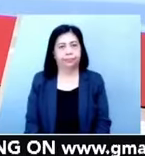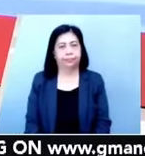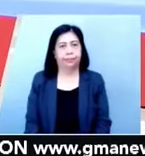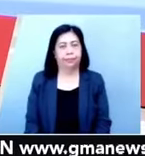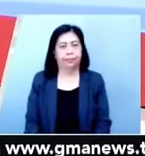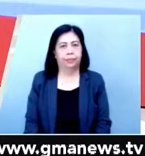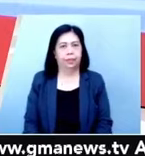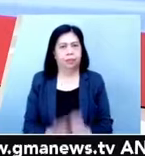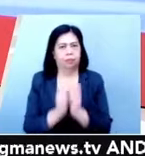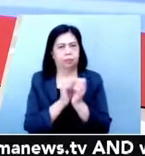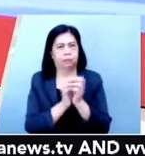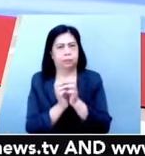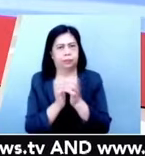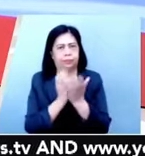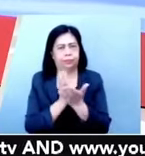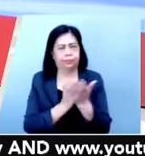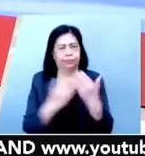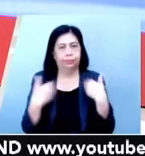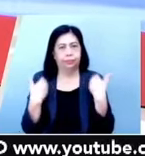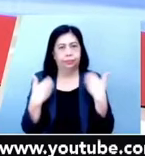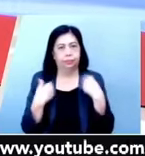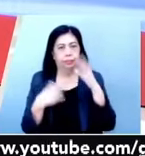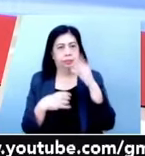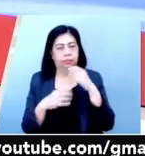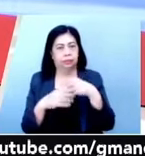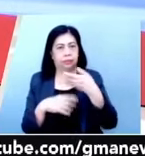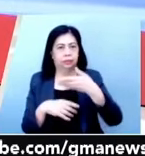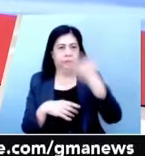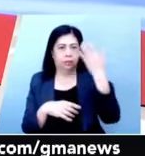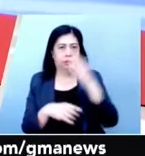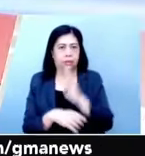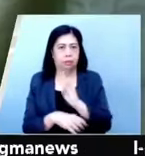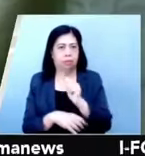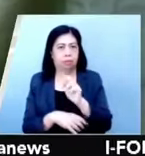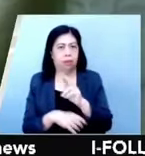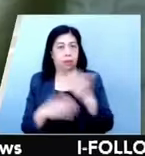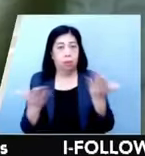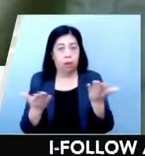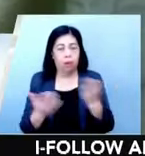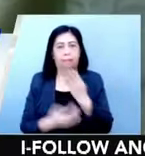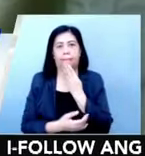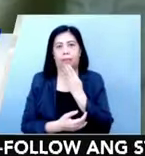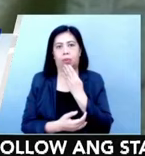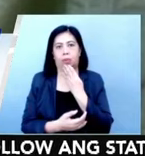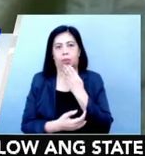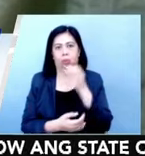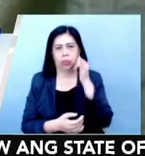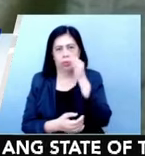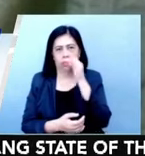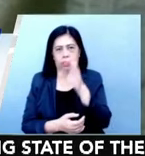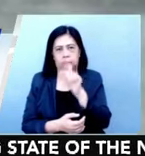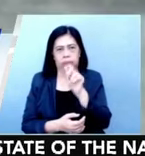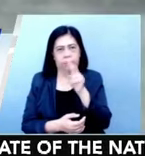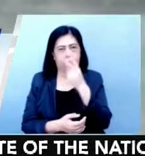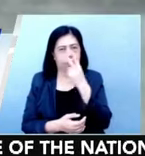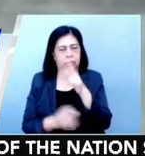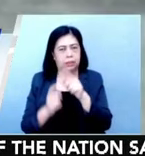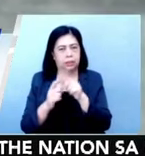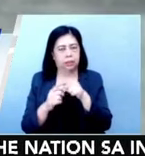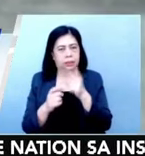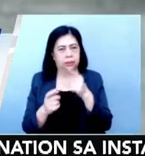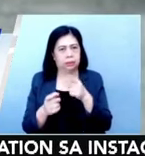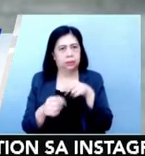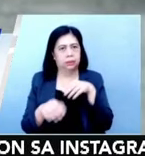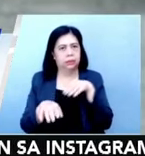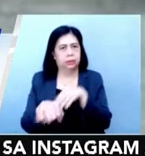Nagrambulan ang ilang kabataang lalaki sa harap ng isang bar sa Bacolod City. Sakuha ng CCTV, makikita na nabundol pa ng isang